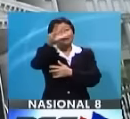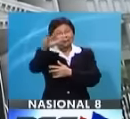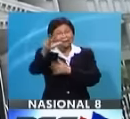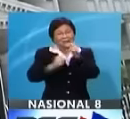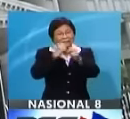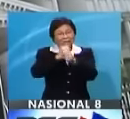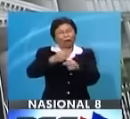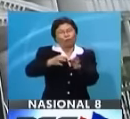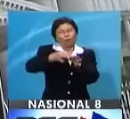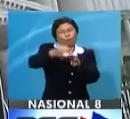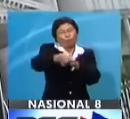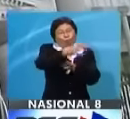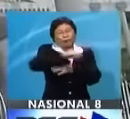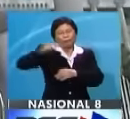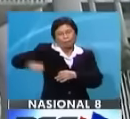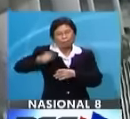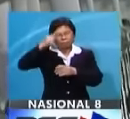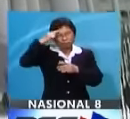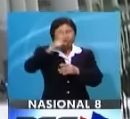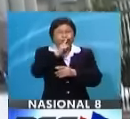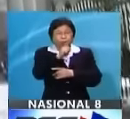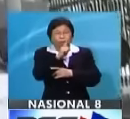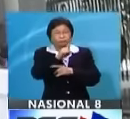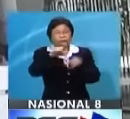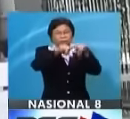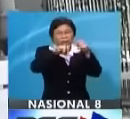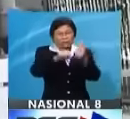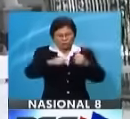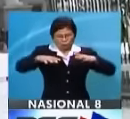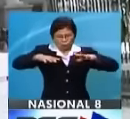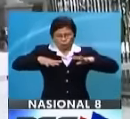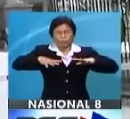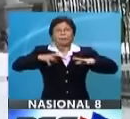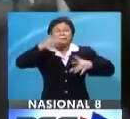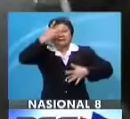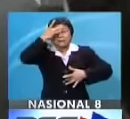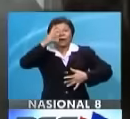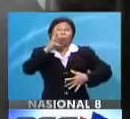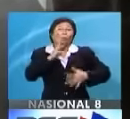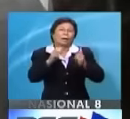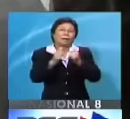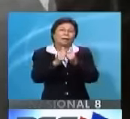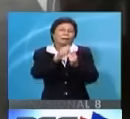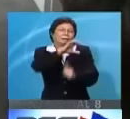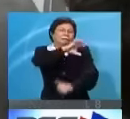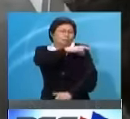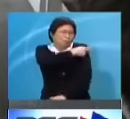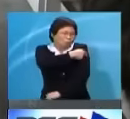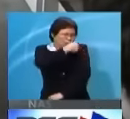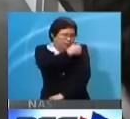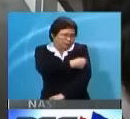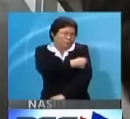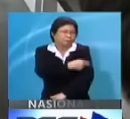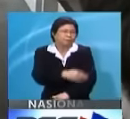pihak mahkamah mengesahkan kesahihan sijil cuti sakit wanita itu dengan pihak hospital.